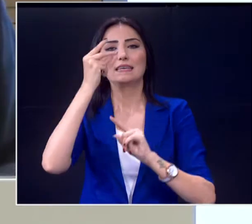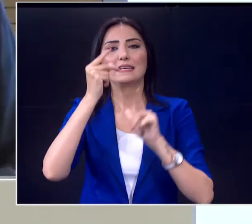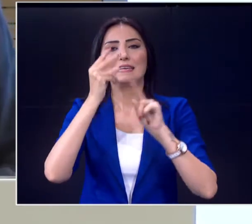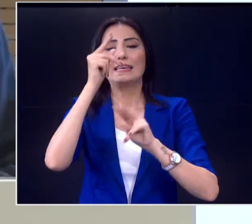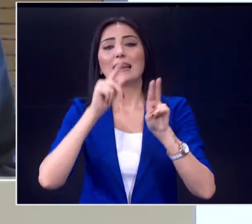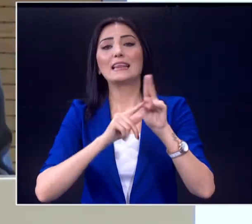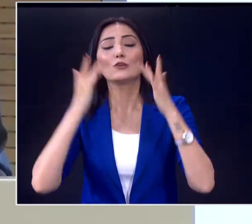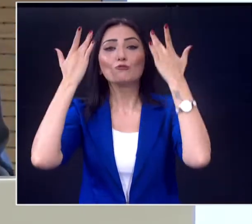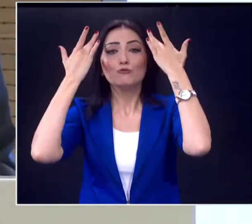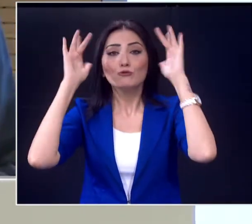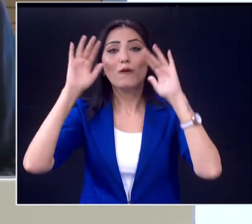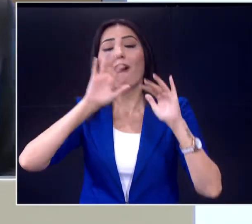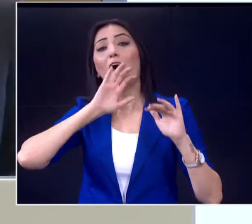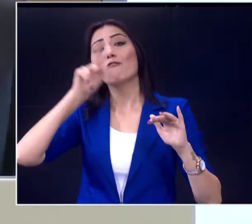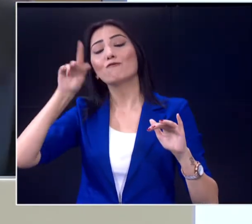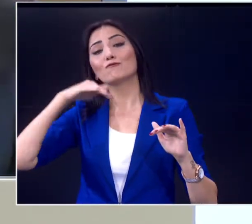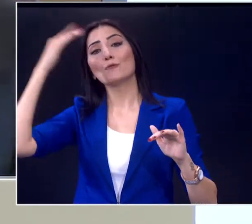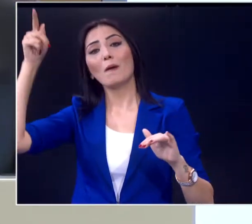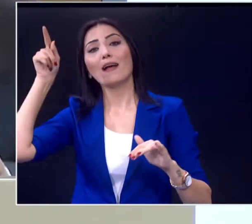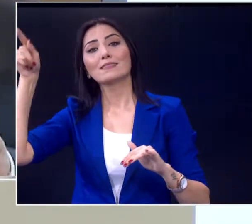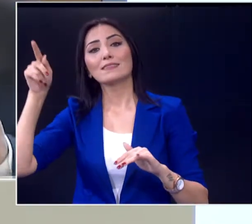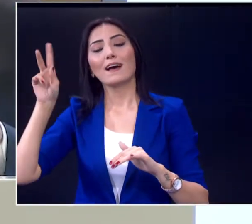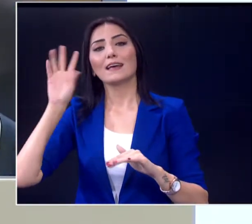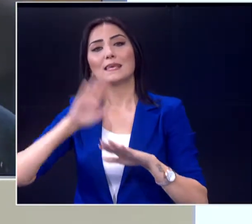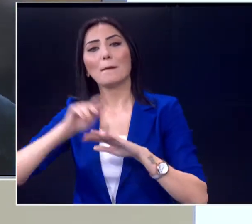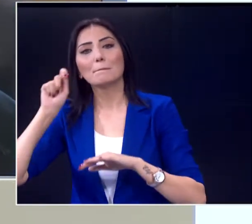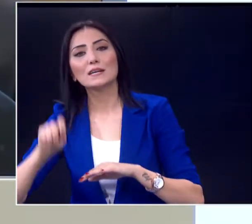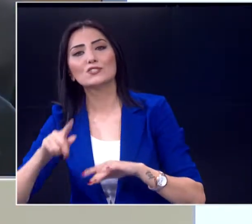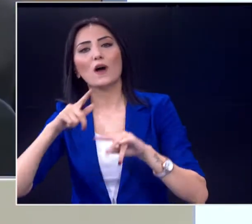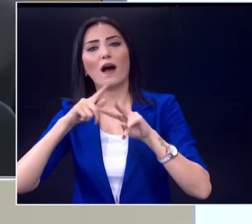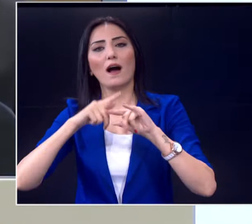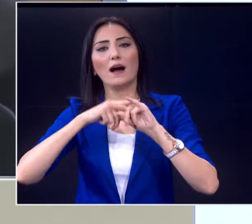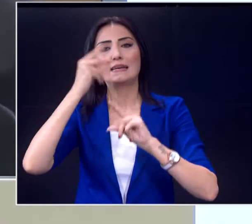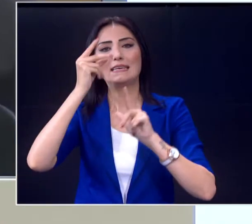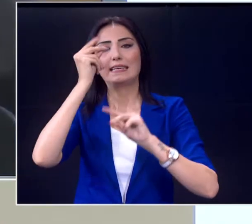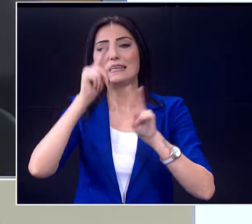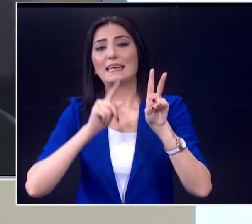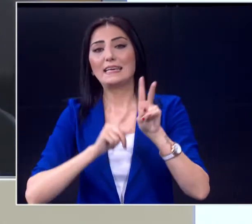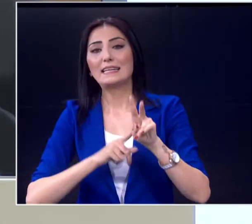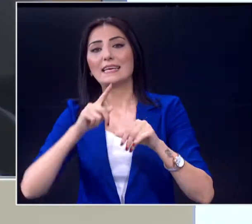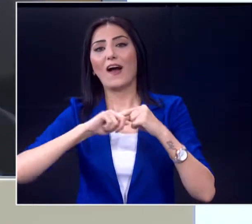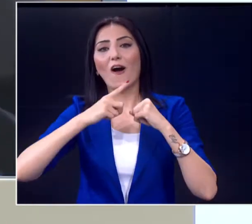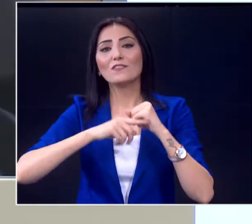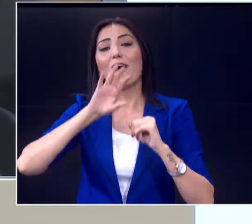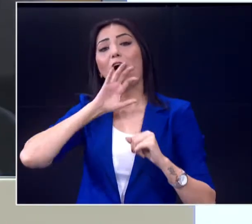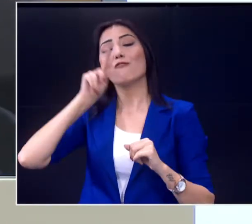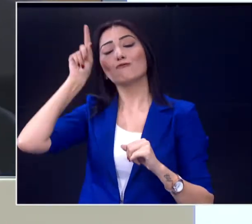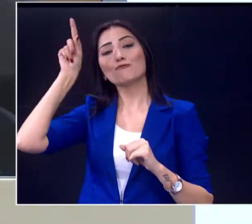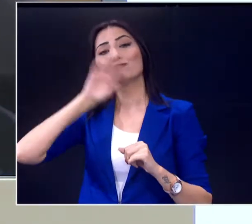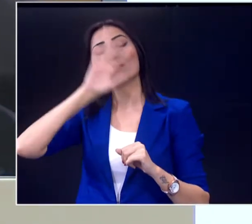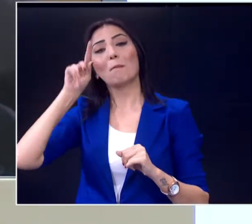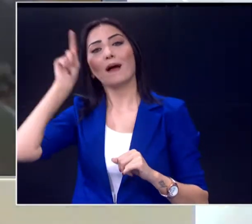yurt dışında tanıtmak için ahilik haftasını yurt dışına da taşıyacağız.